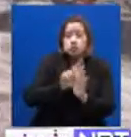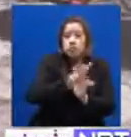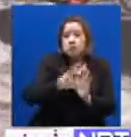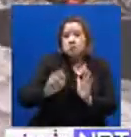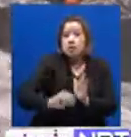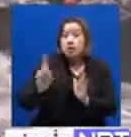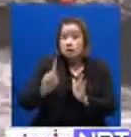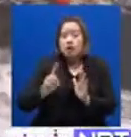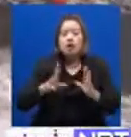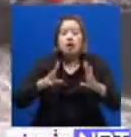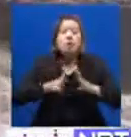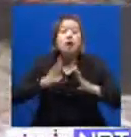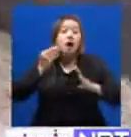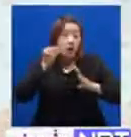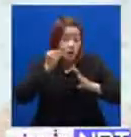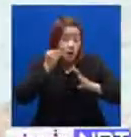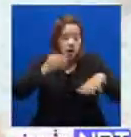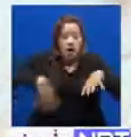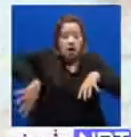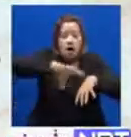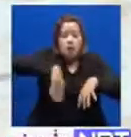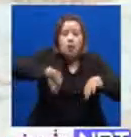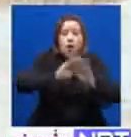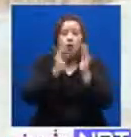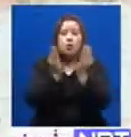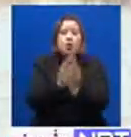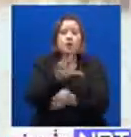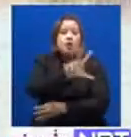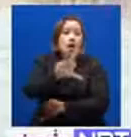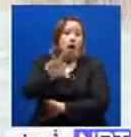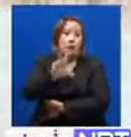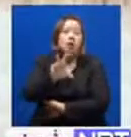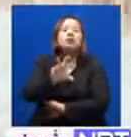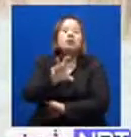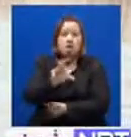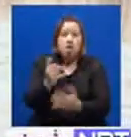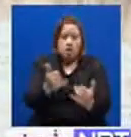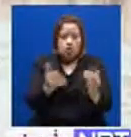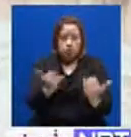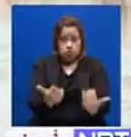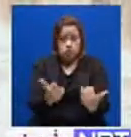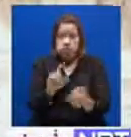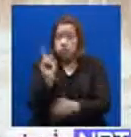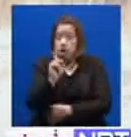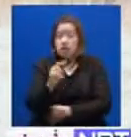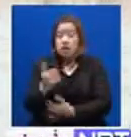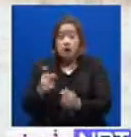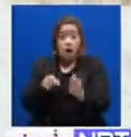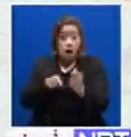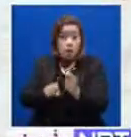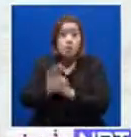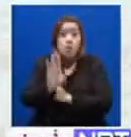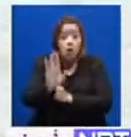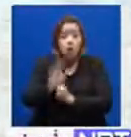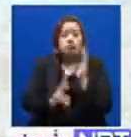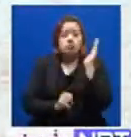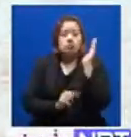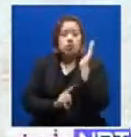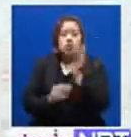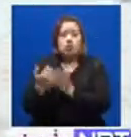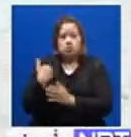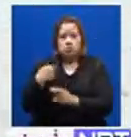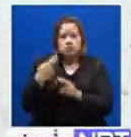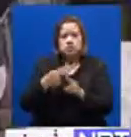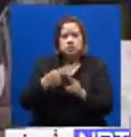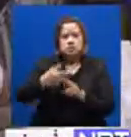านเรือนของพี่น้องประชาชนกว่า300ครัวเรือนได้รับผลกระทบอย่างหนักแต่อย่างไรก็ตามทางอำเภอหัวไซโดยนายพ